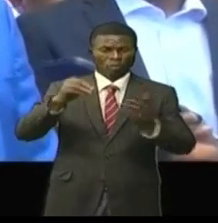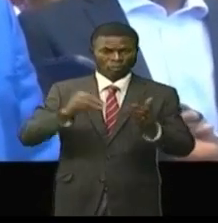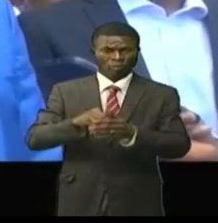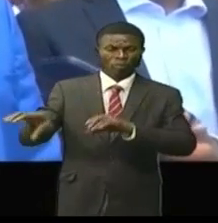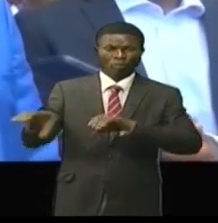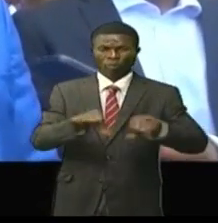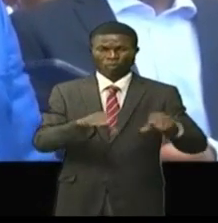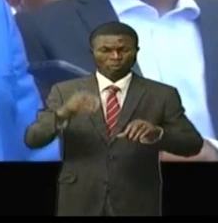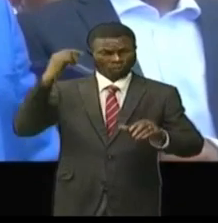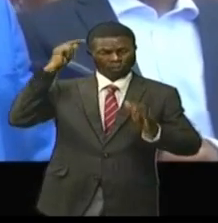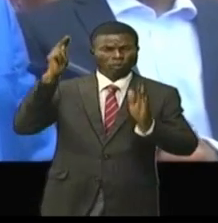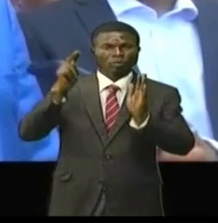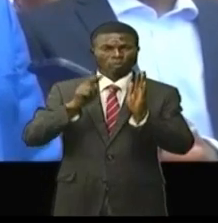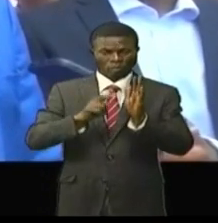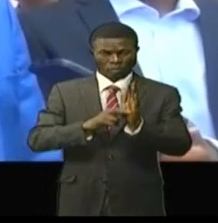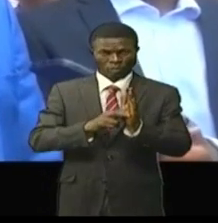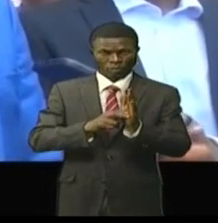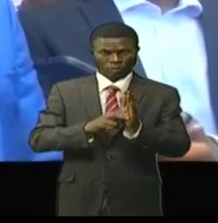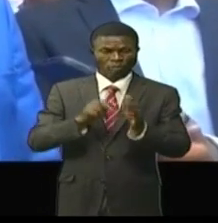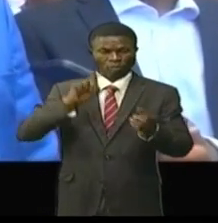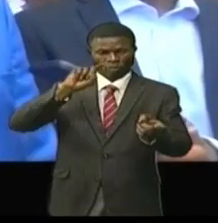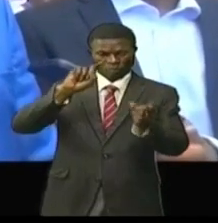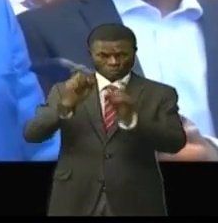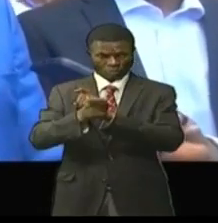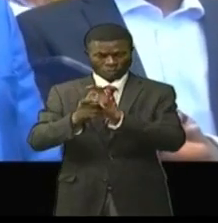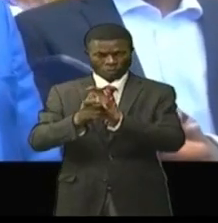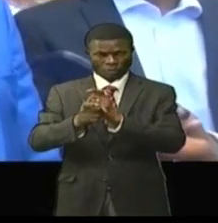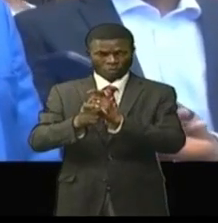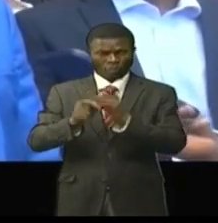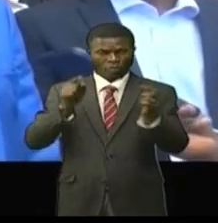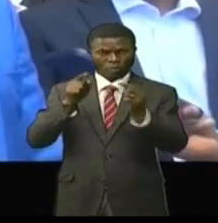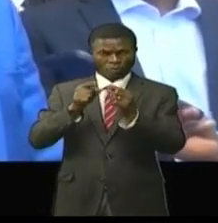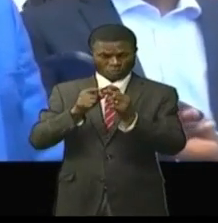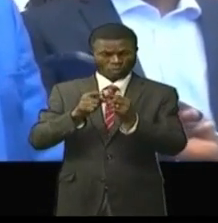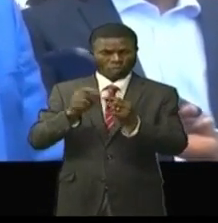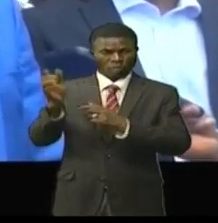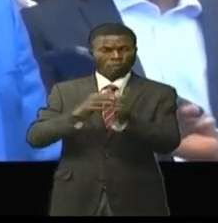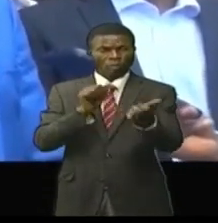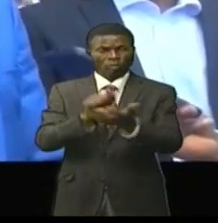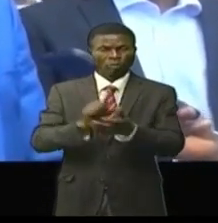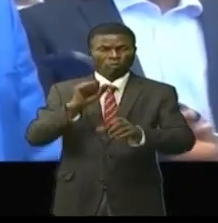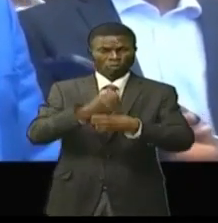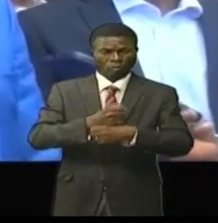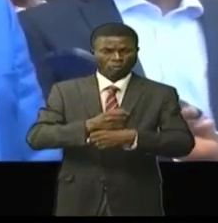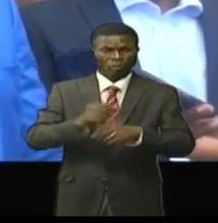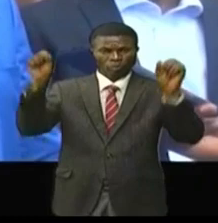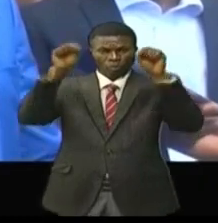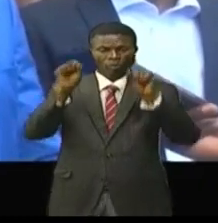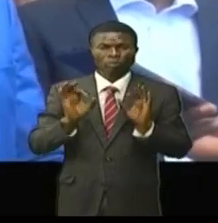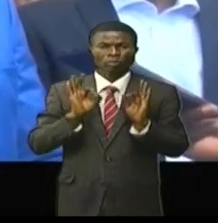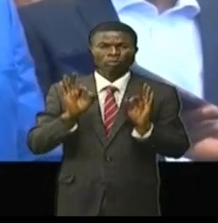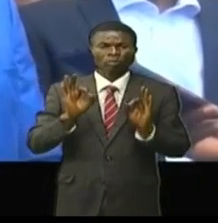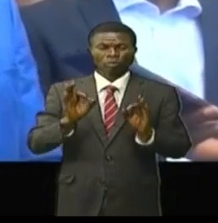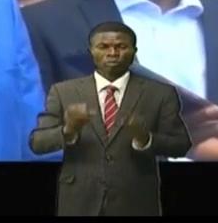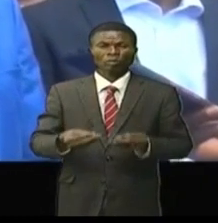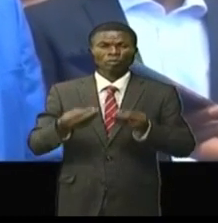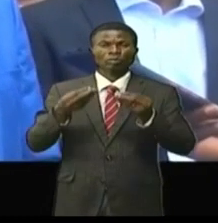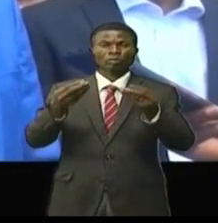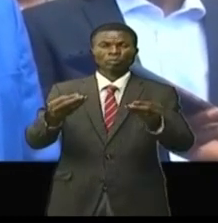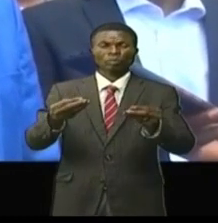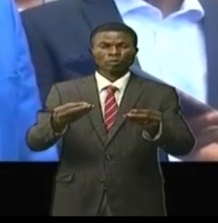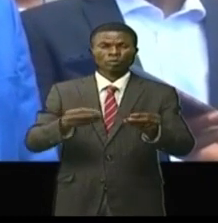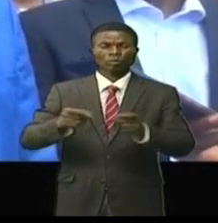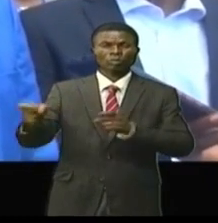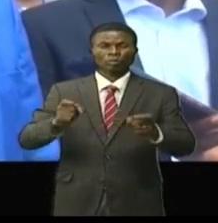l'action gouvernementale vers un changement, dire détruire cela et créer un nouveau système qui met le